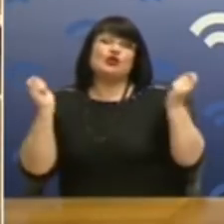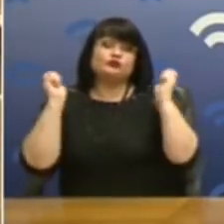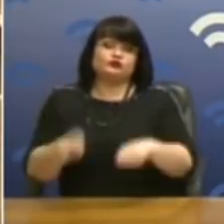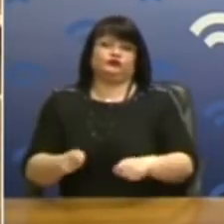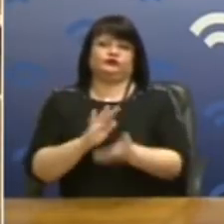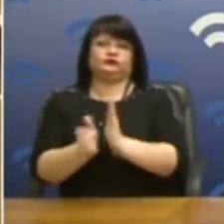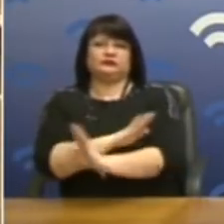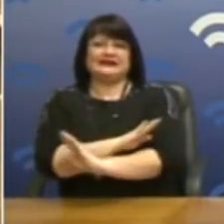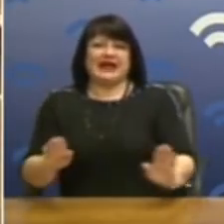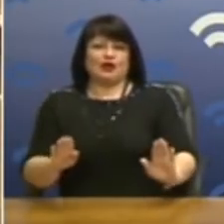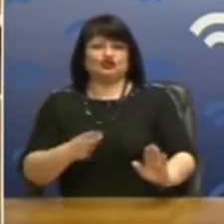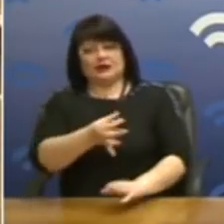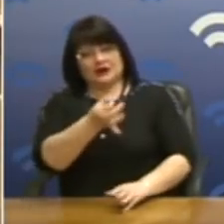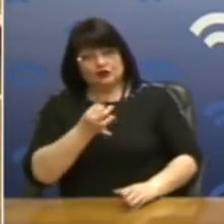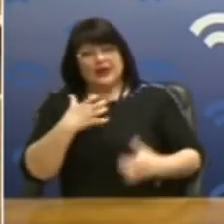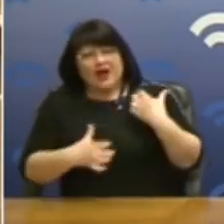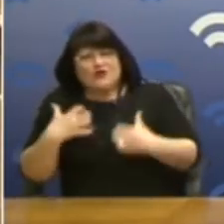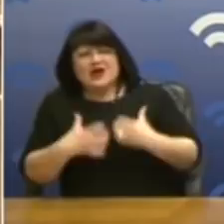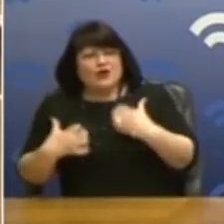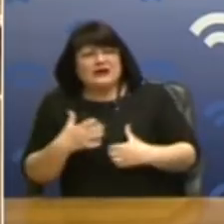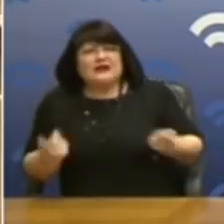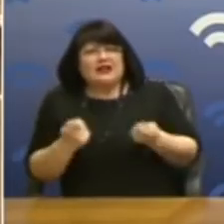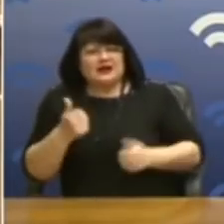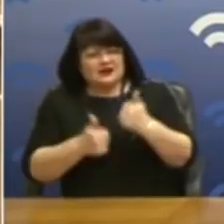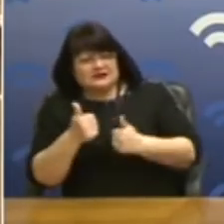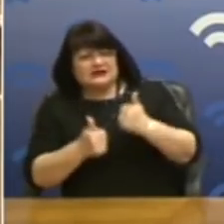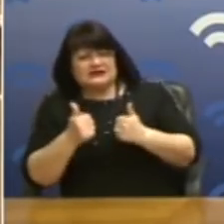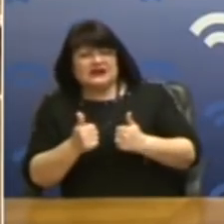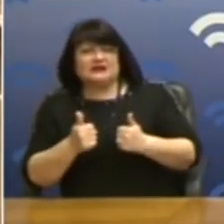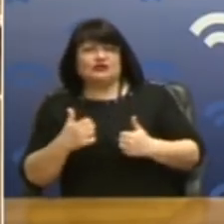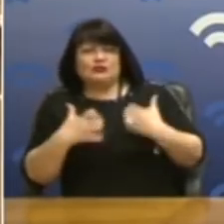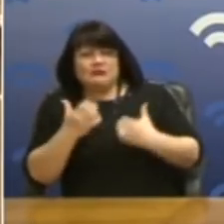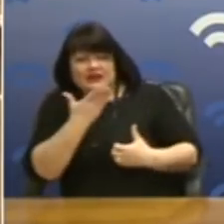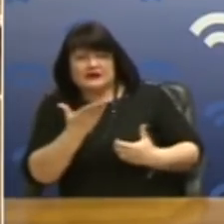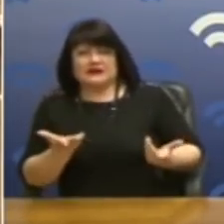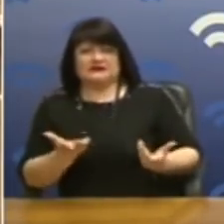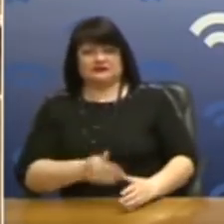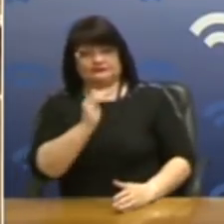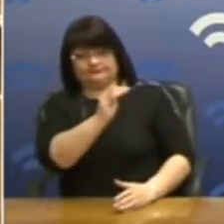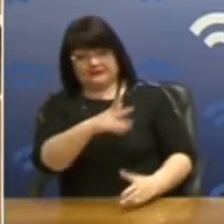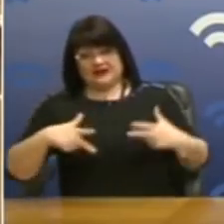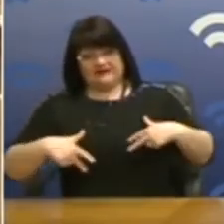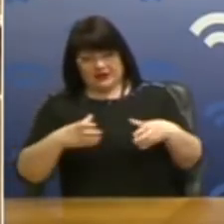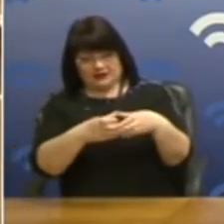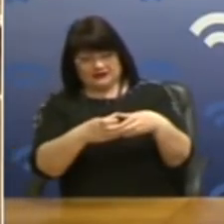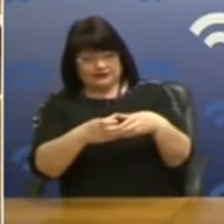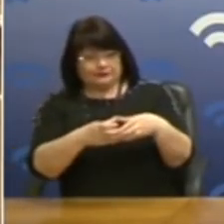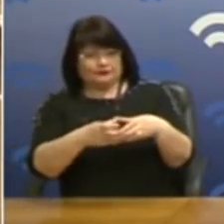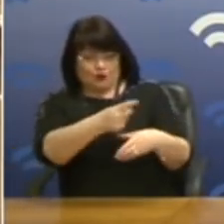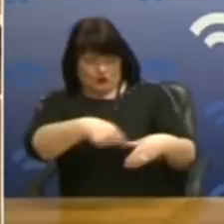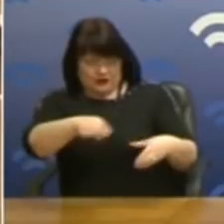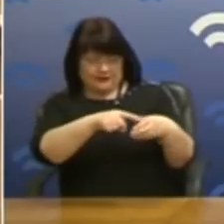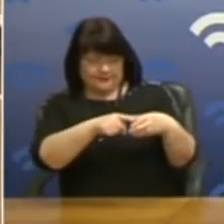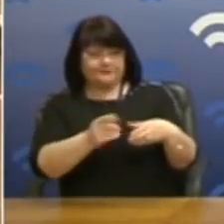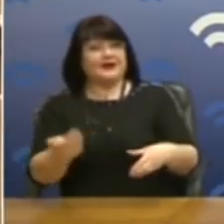να μπει τέλος στην αγωνία όλων των μαθητών. Όλοι εσείς κύριοι της κυβέρνησης, που